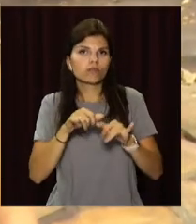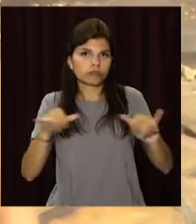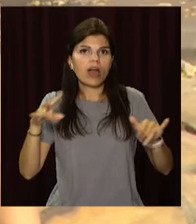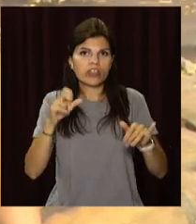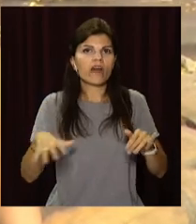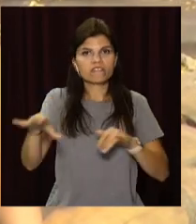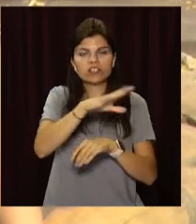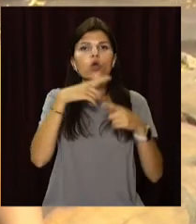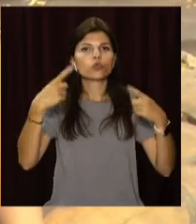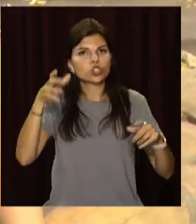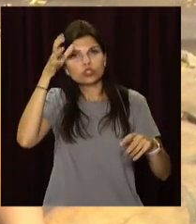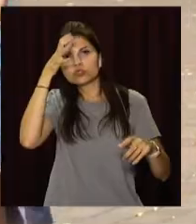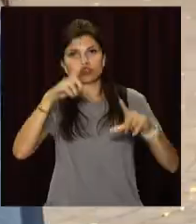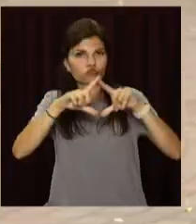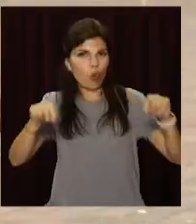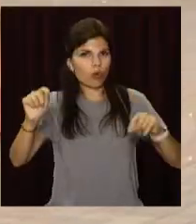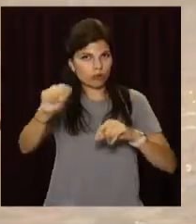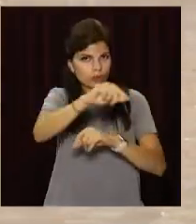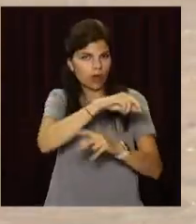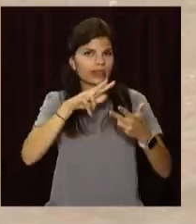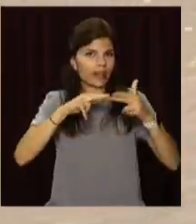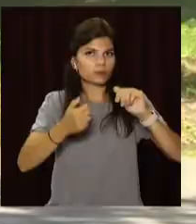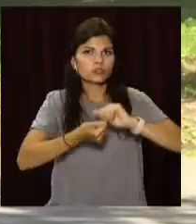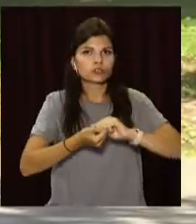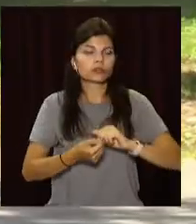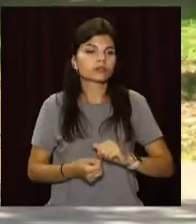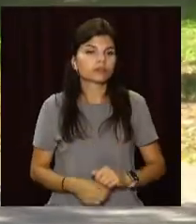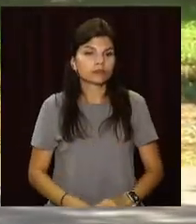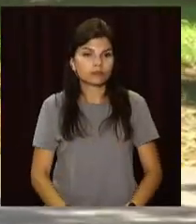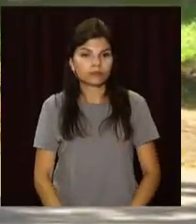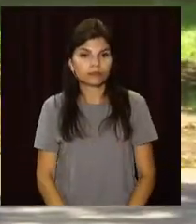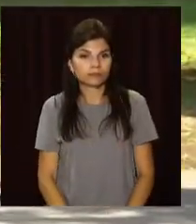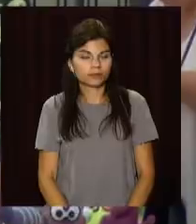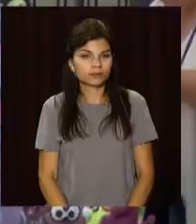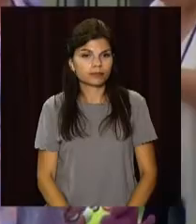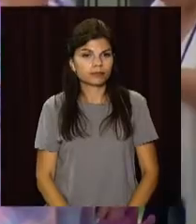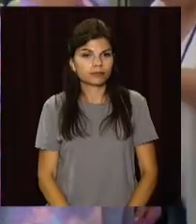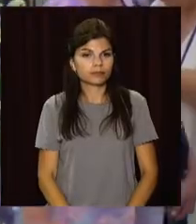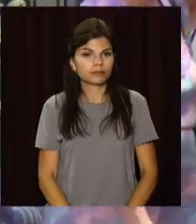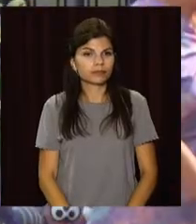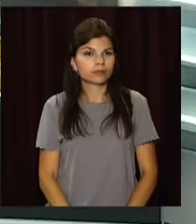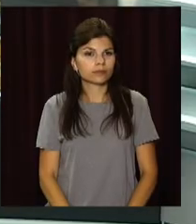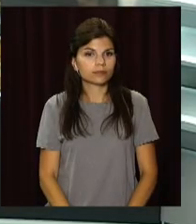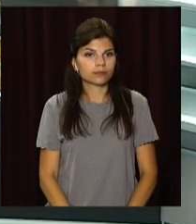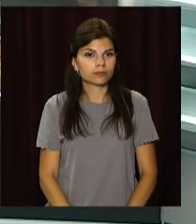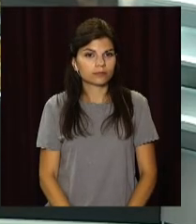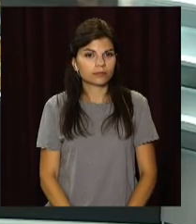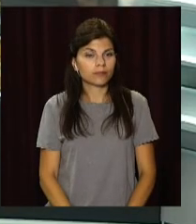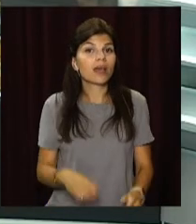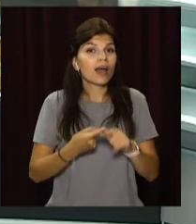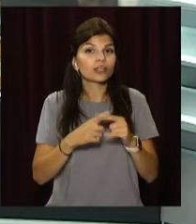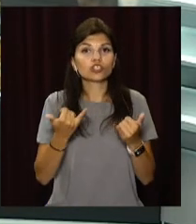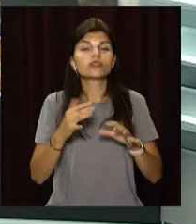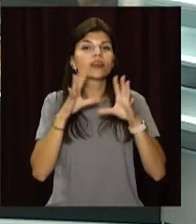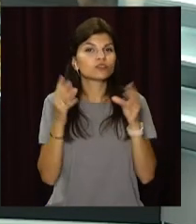на всі освітні заклади міста. Стас Коновалов, Василь Самовар, Open News, телеканал «Відкритий». А це були